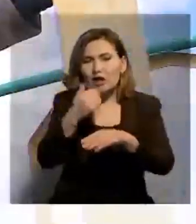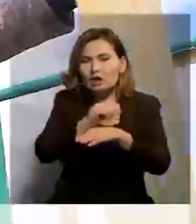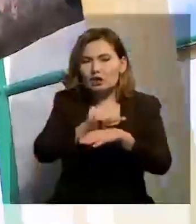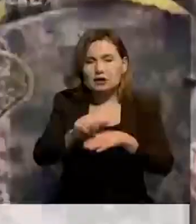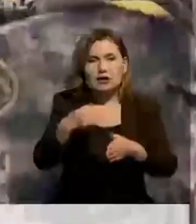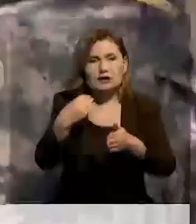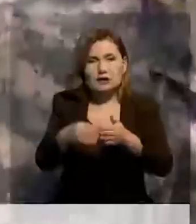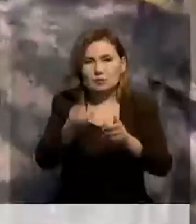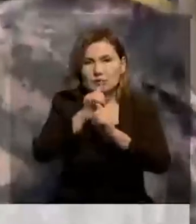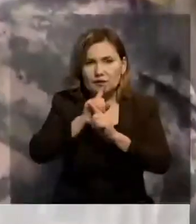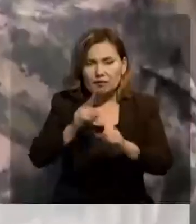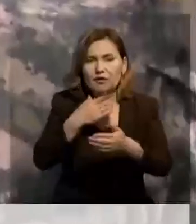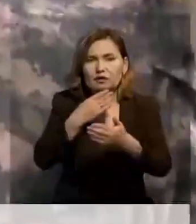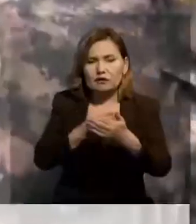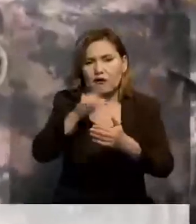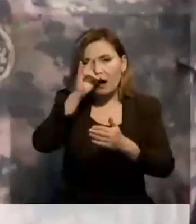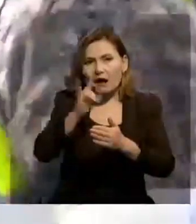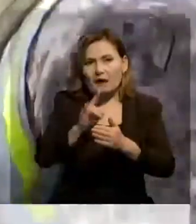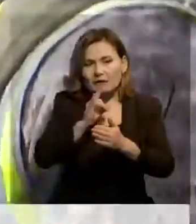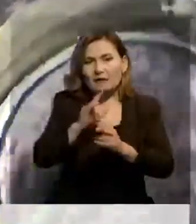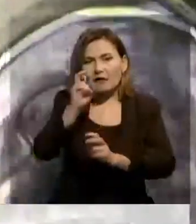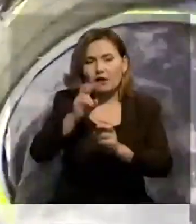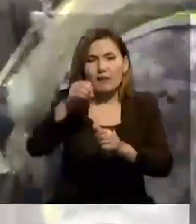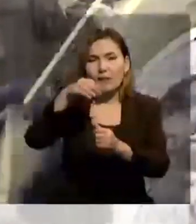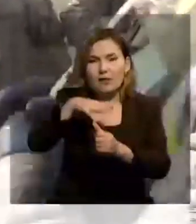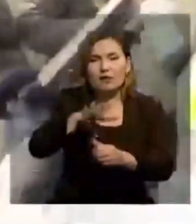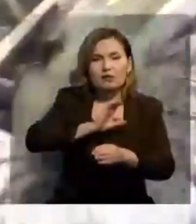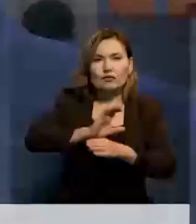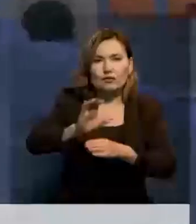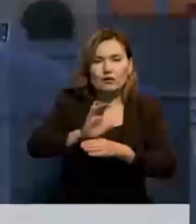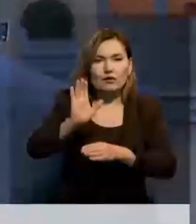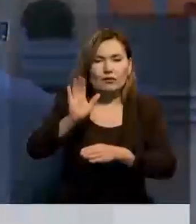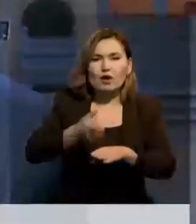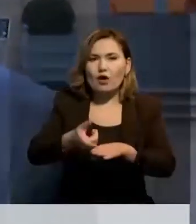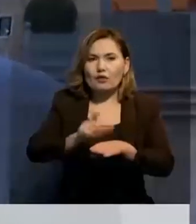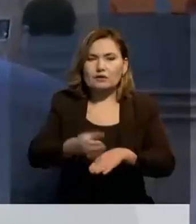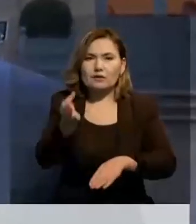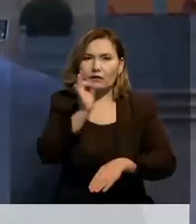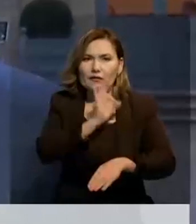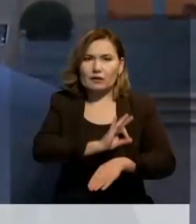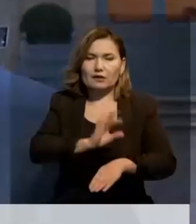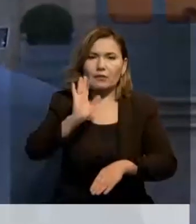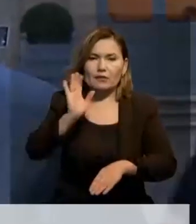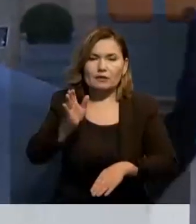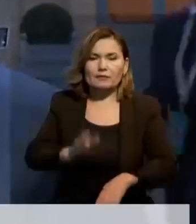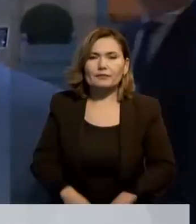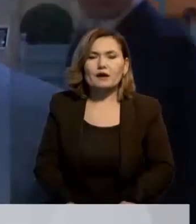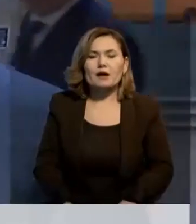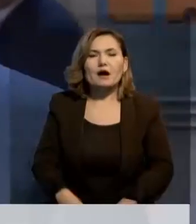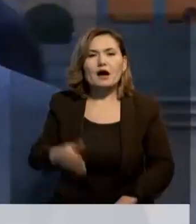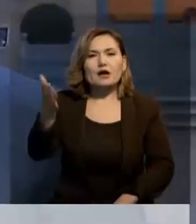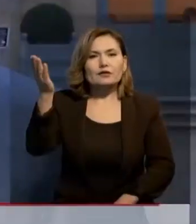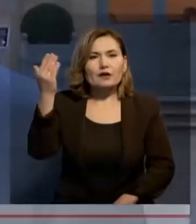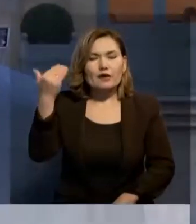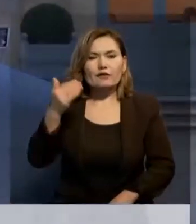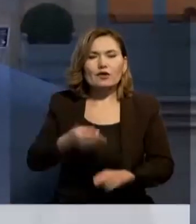тыйылмақ. Бастысы, бұл келісім бізге ұлттық қауіпсіздік үшін маңызды. Ержан мырза, бұған дейін біз парашютты